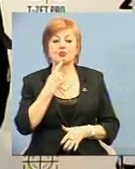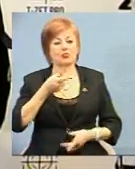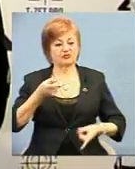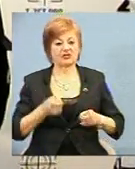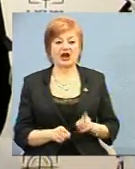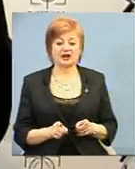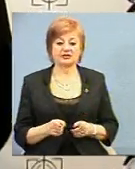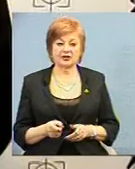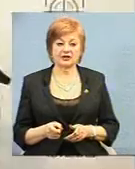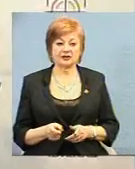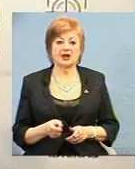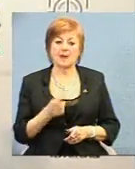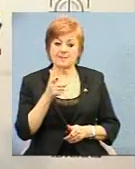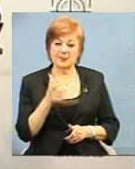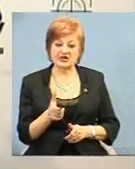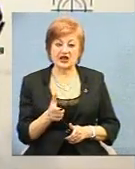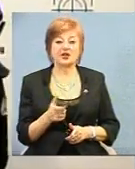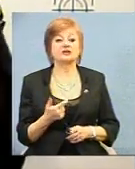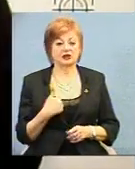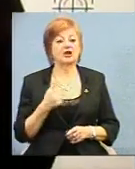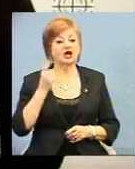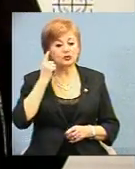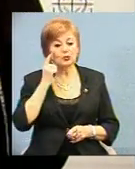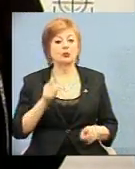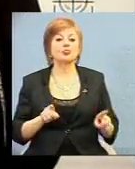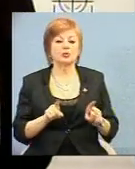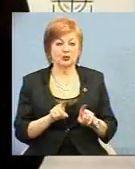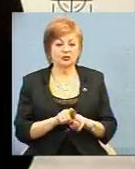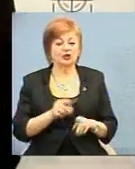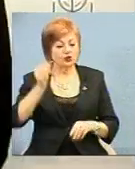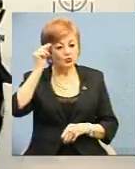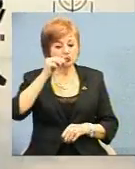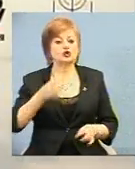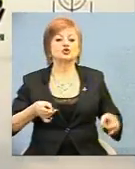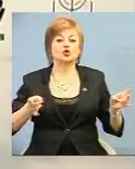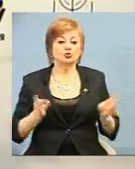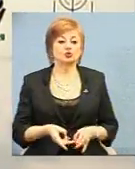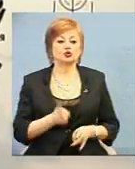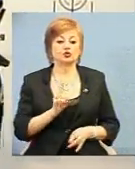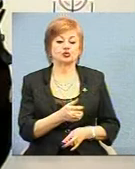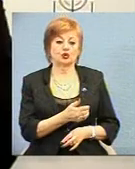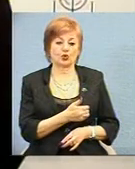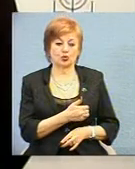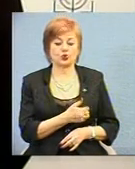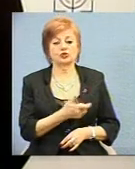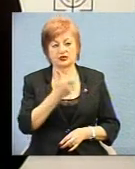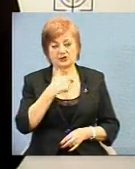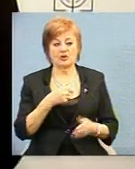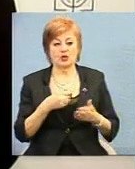то есть с пистолетом. Я думаю, что такие навыки нужны человеку, который хочет купить оружие для